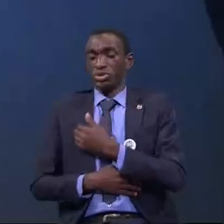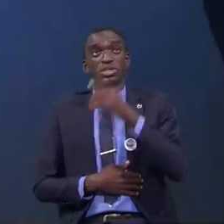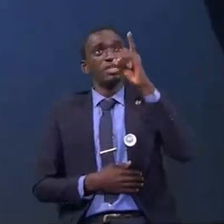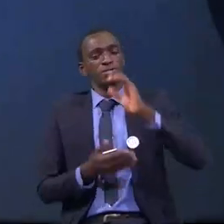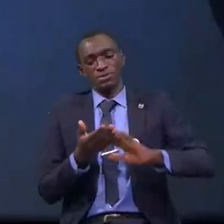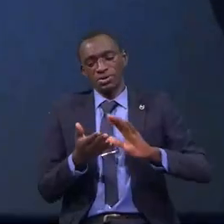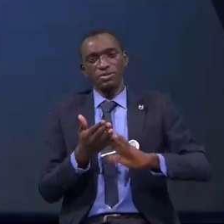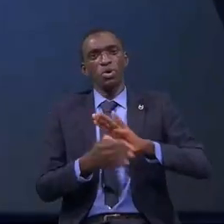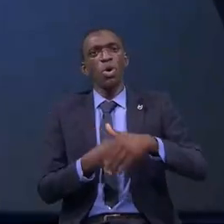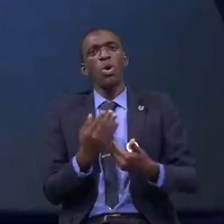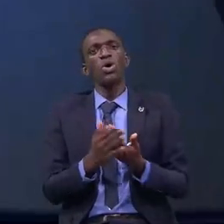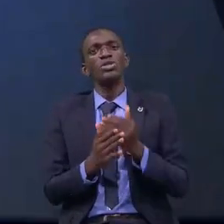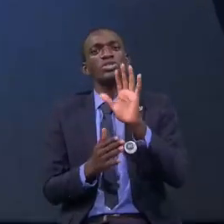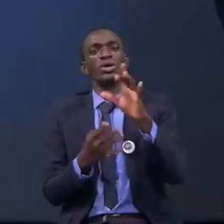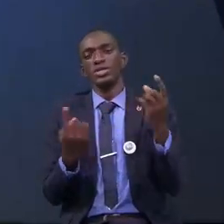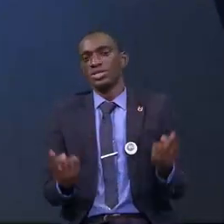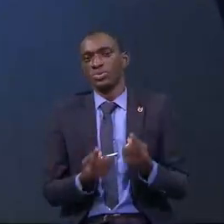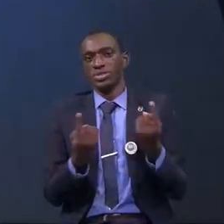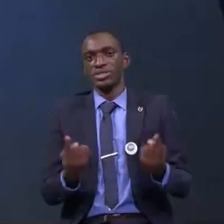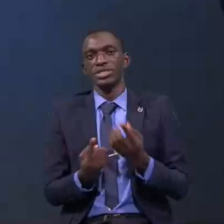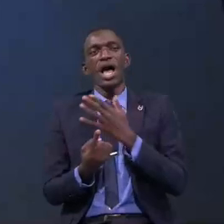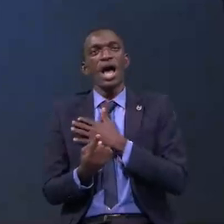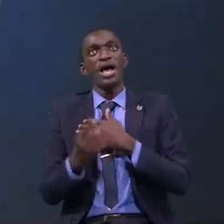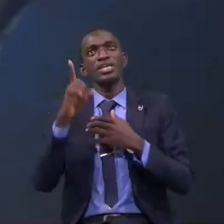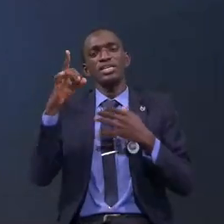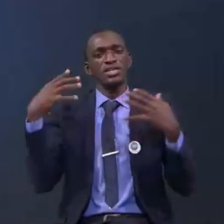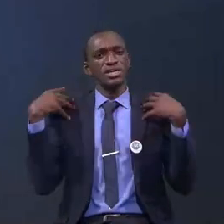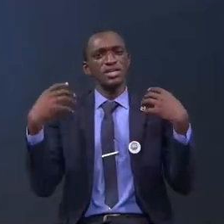Bénis l'Éternel, mon âme, lui qui pardonne toutes tes iniquités